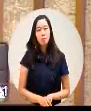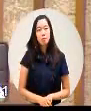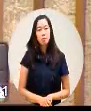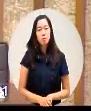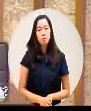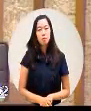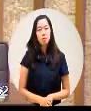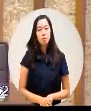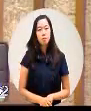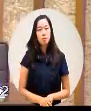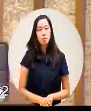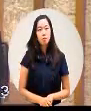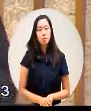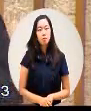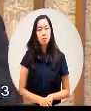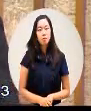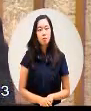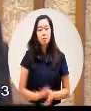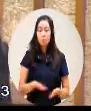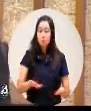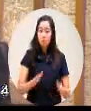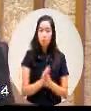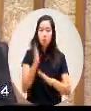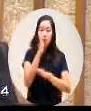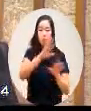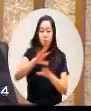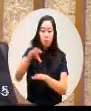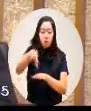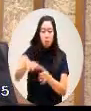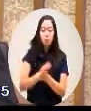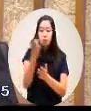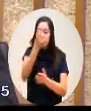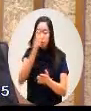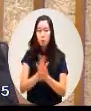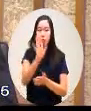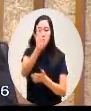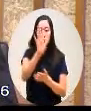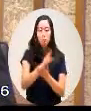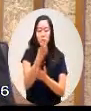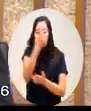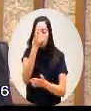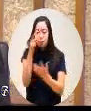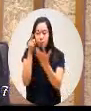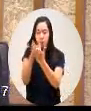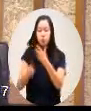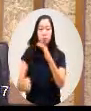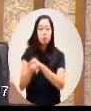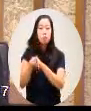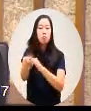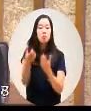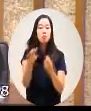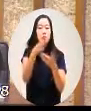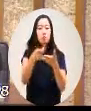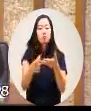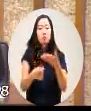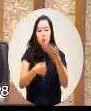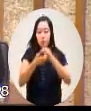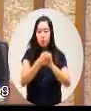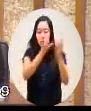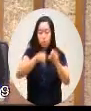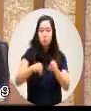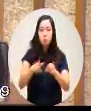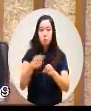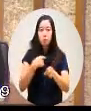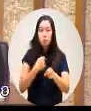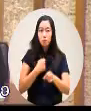们已请那个政工室来查处，如果有任何不法，我想我们就依规定来办理。我所知道的话，